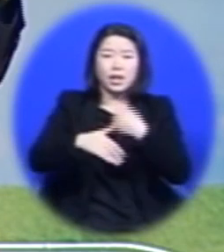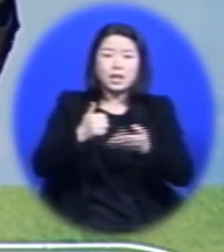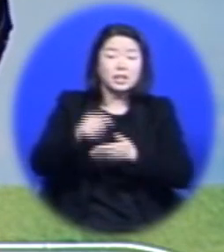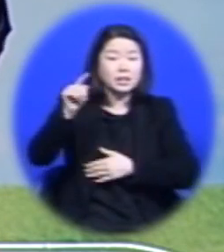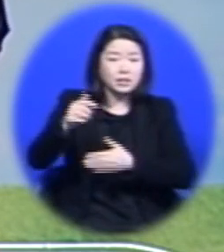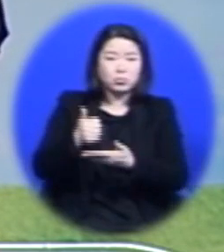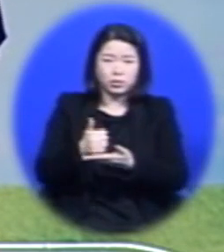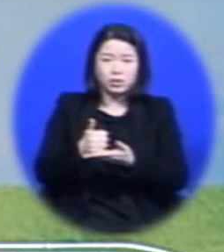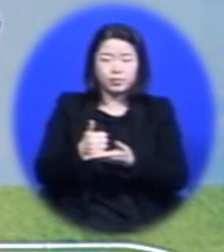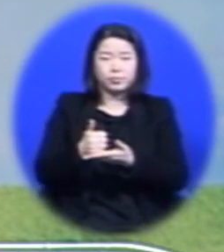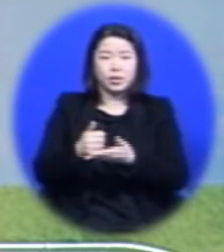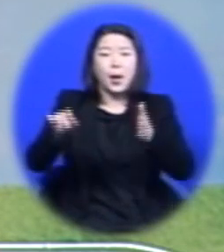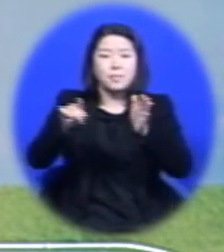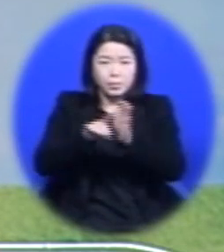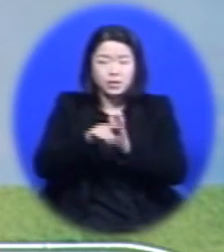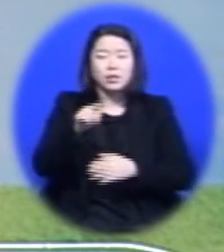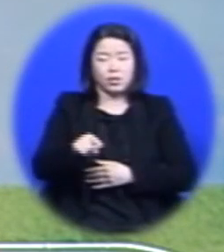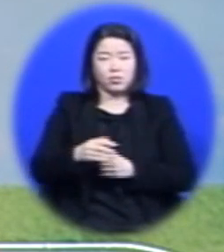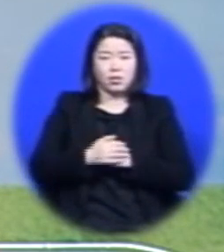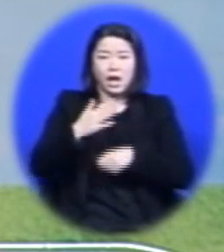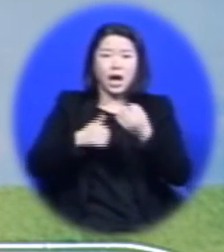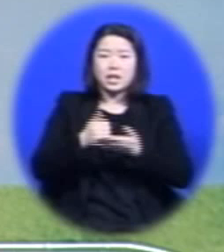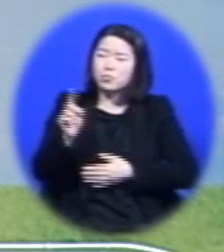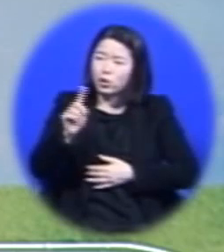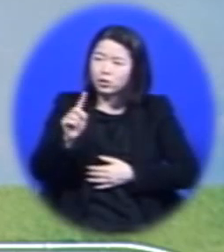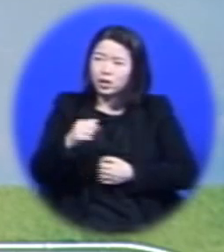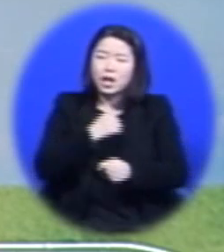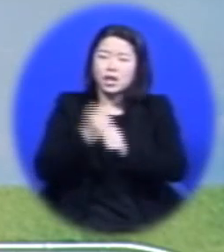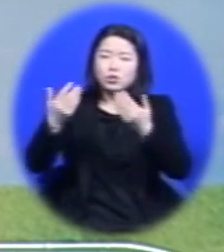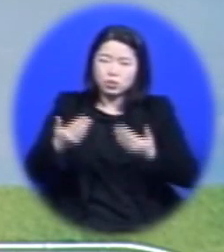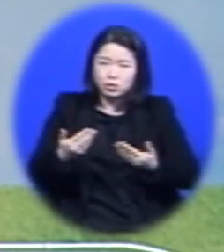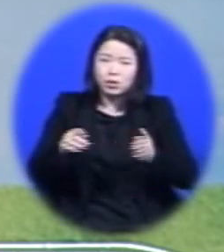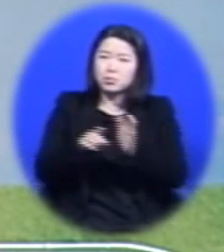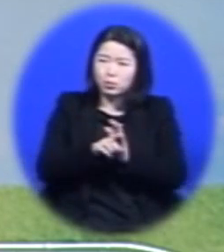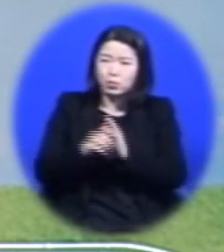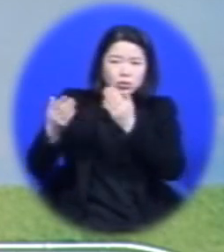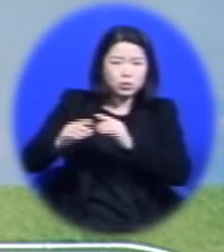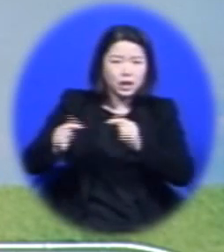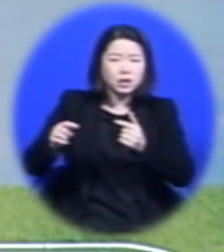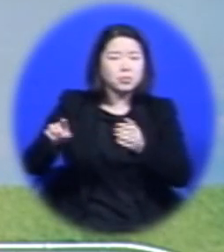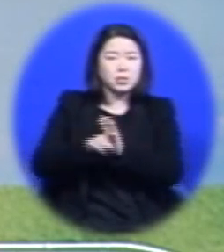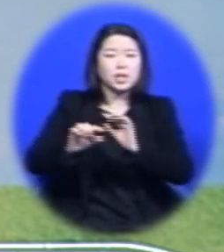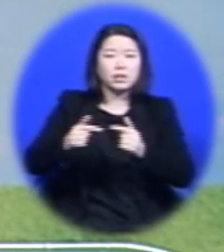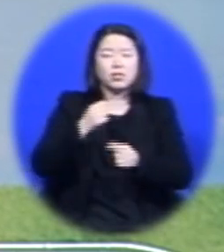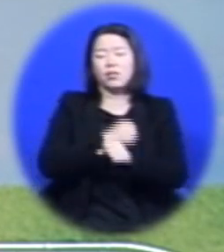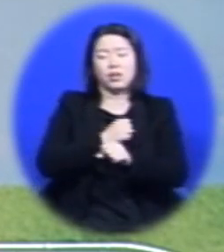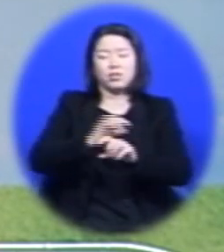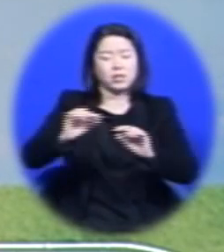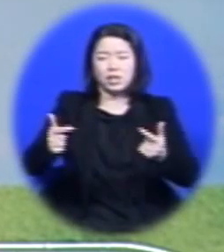그분을 믿은 거지 하나님의 어떻게 해 주시니까 믿고 안 해 주시니까 안 믿는 게 아니었어요